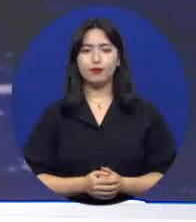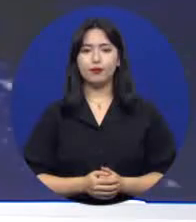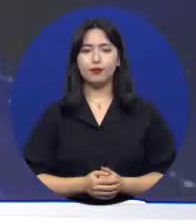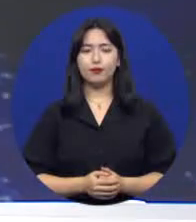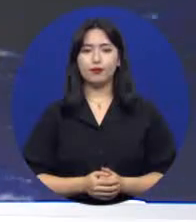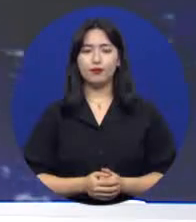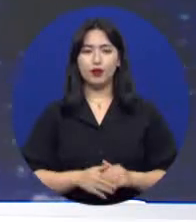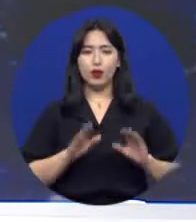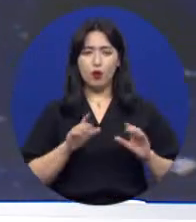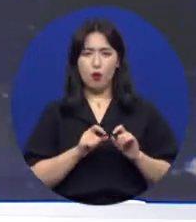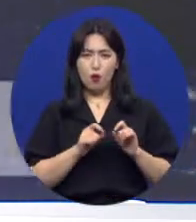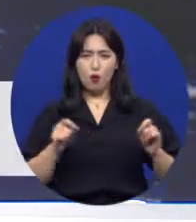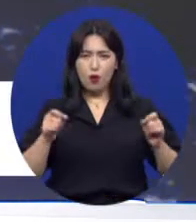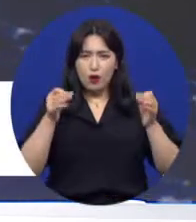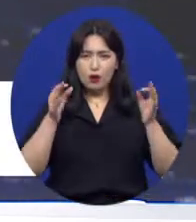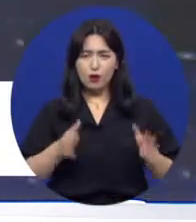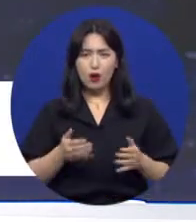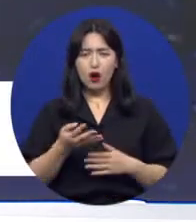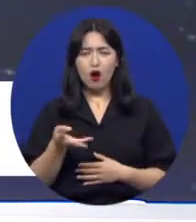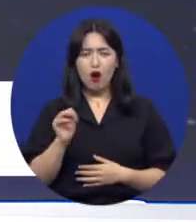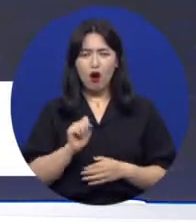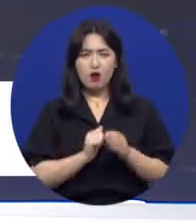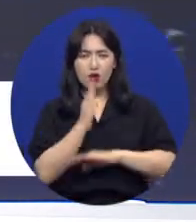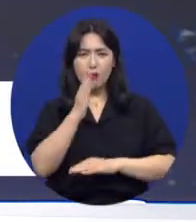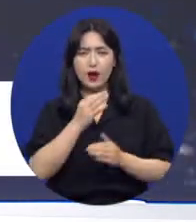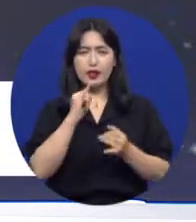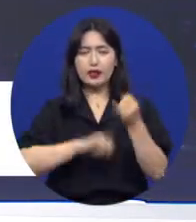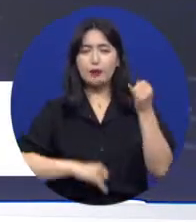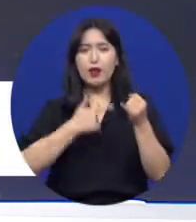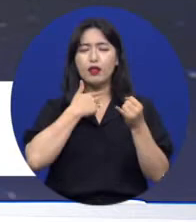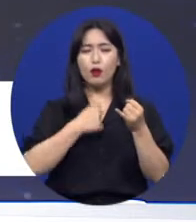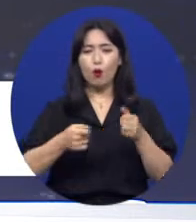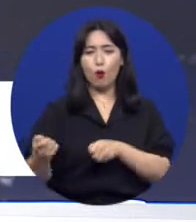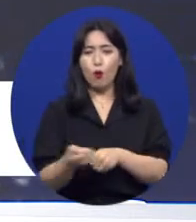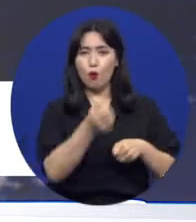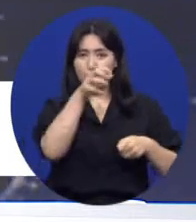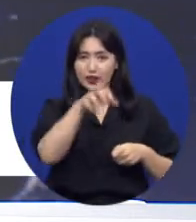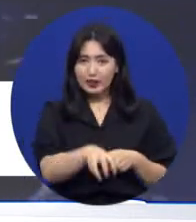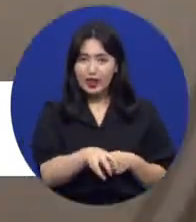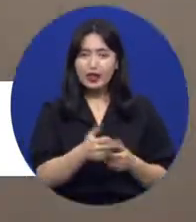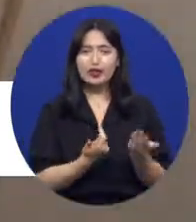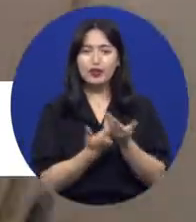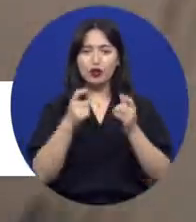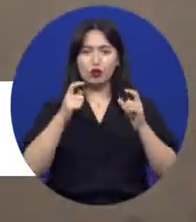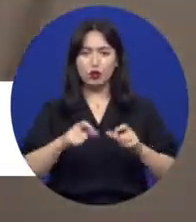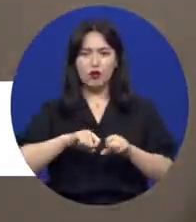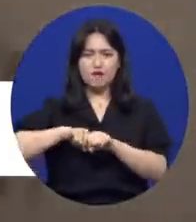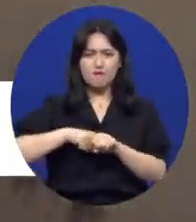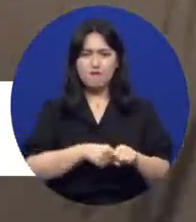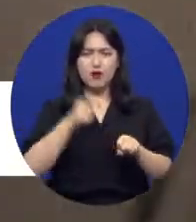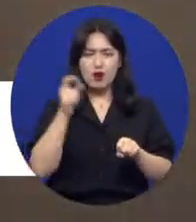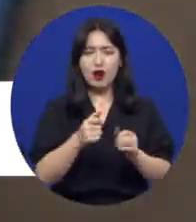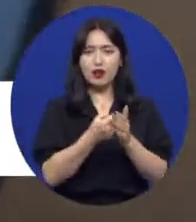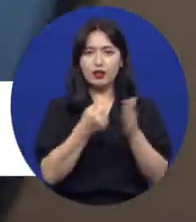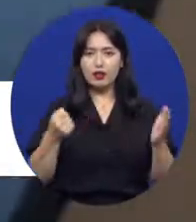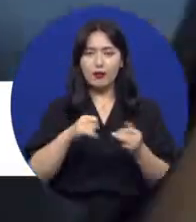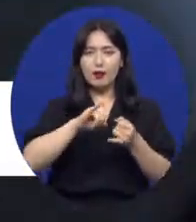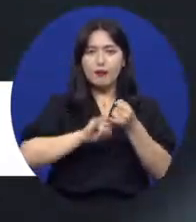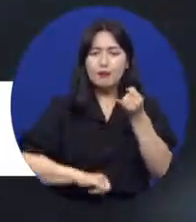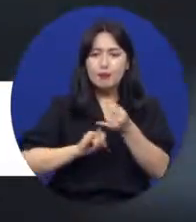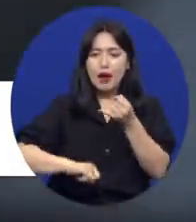오랜기간 수백억 원의 지방세를 체납한 떤 골프장 들이 제주도에 강력한 처분에 밀린 세금을 납부해